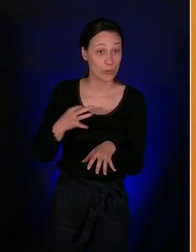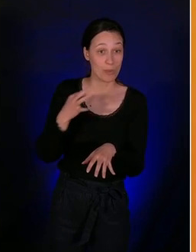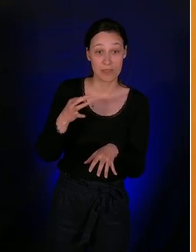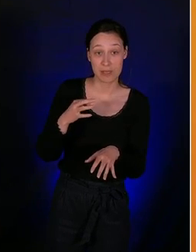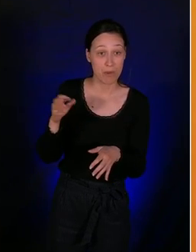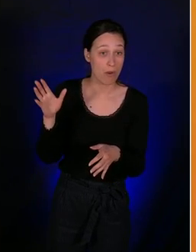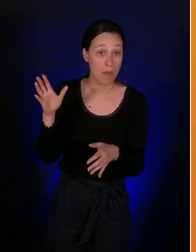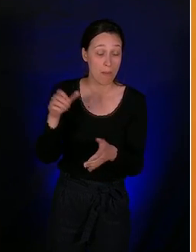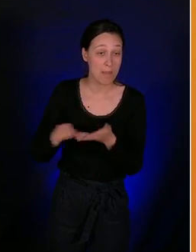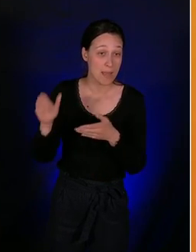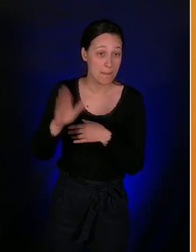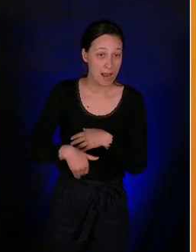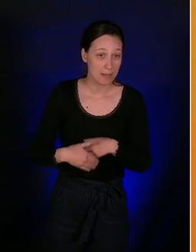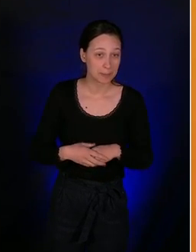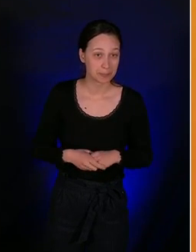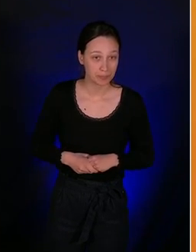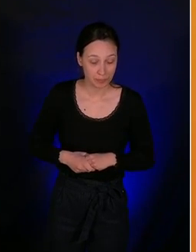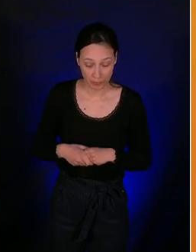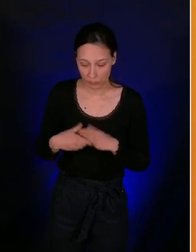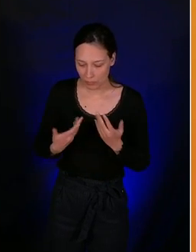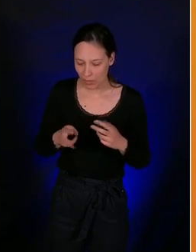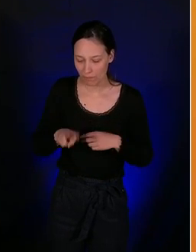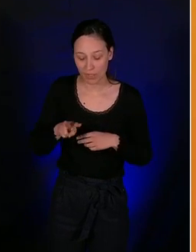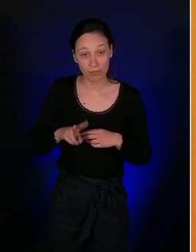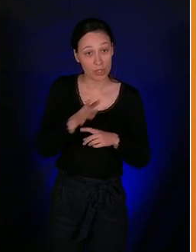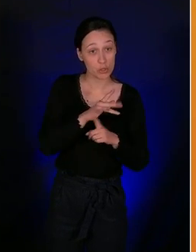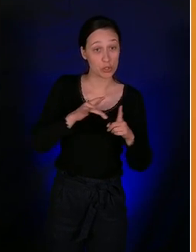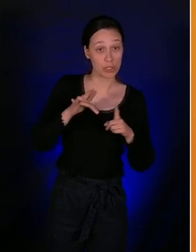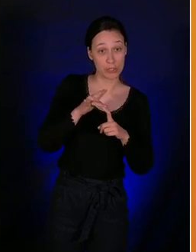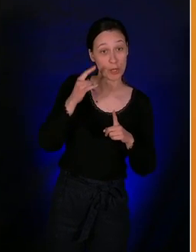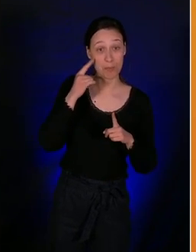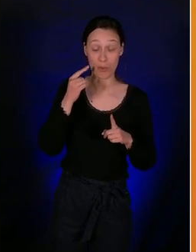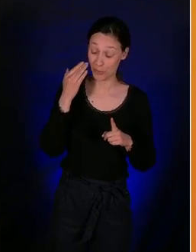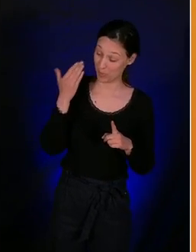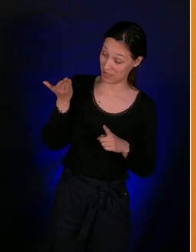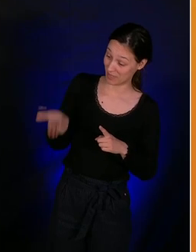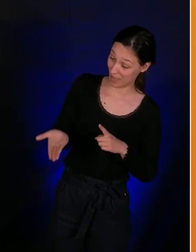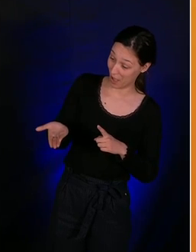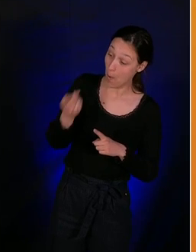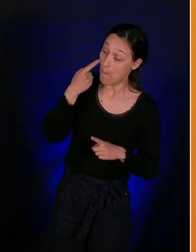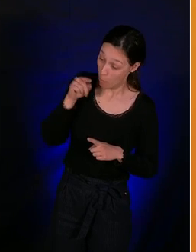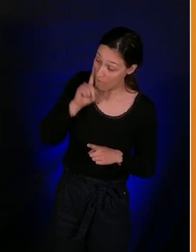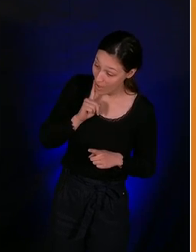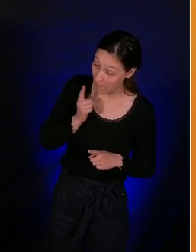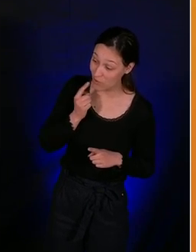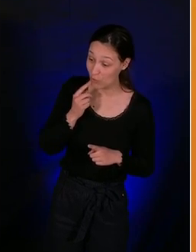dans notre société, lorsqu'un métier est vu comme un boulot de femme, il est forcément déprécié et moins rémunéré.